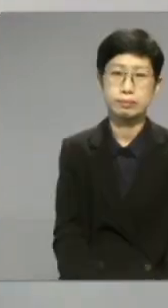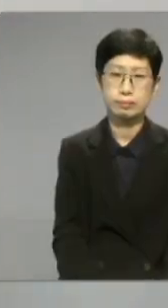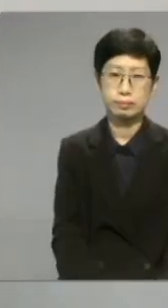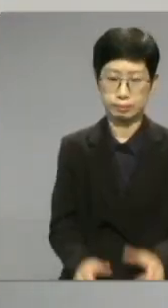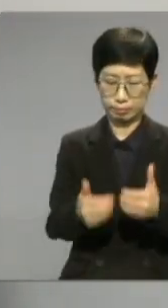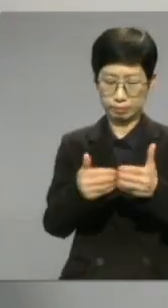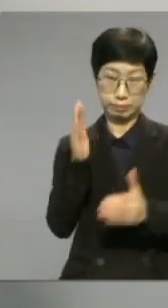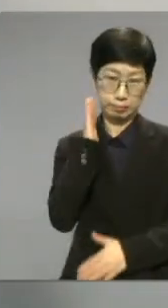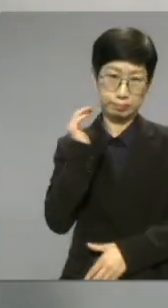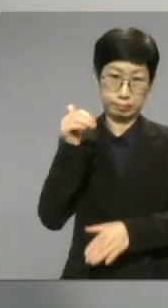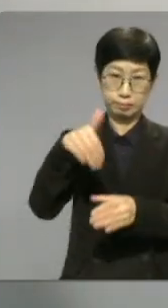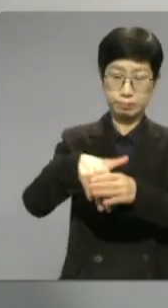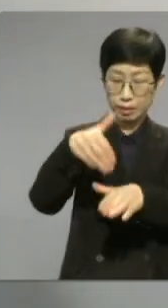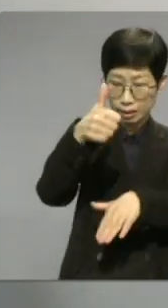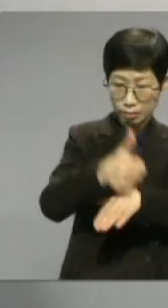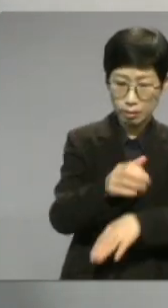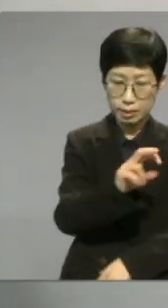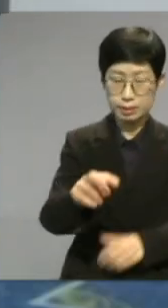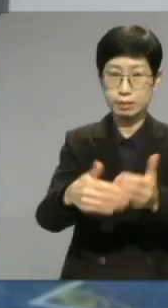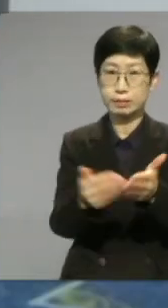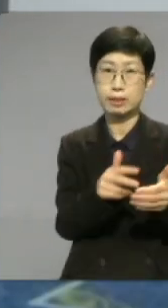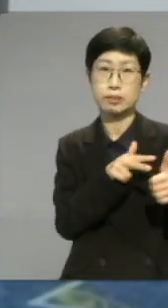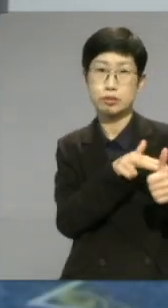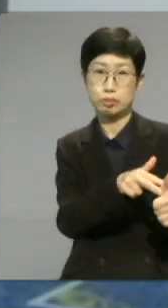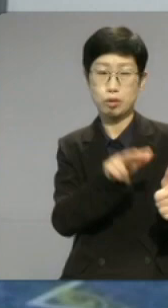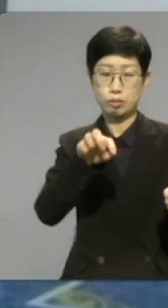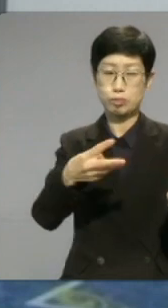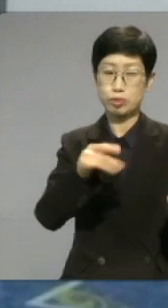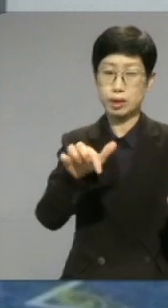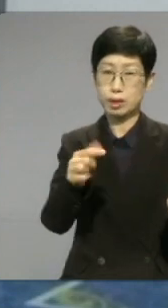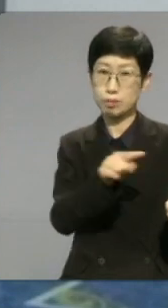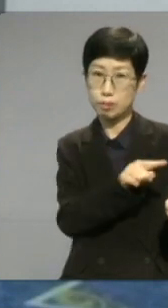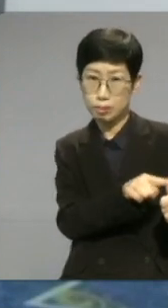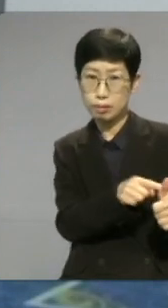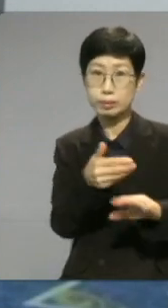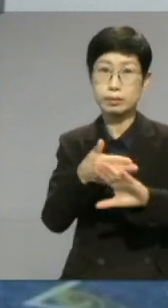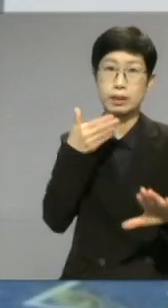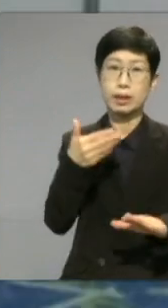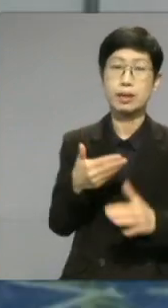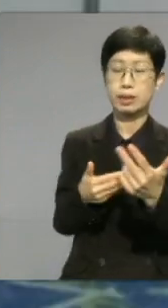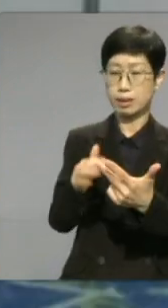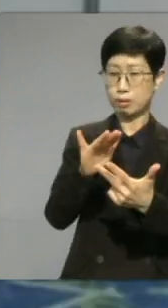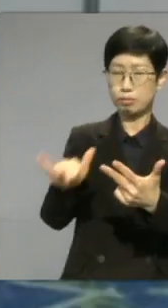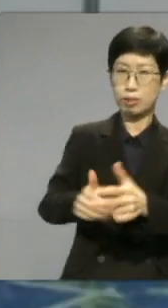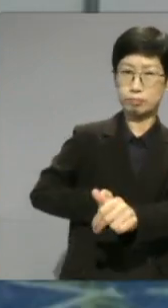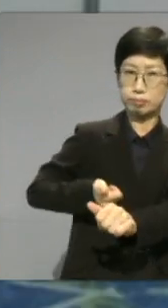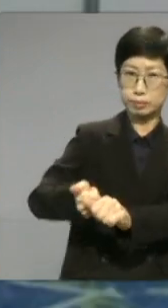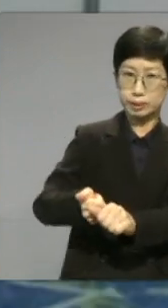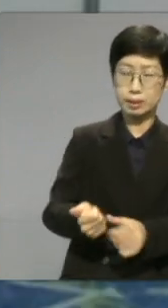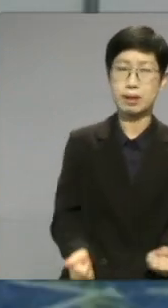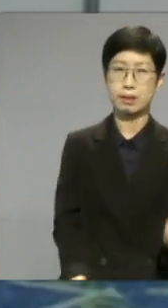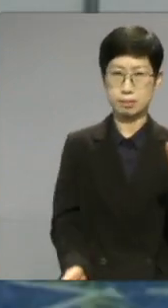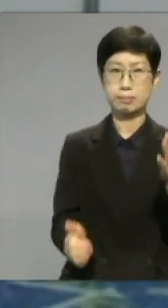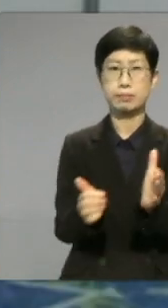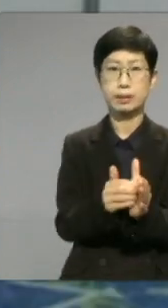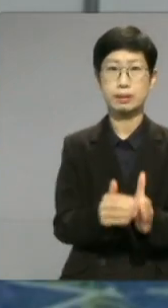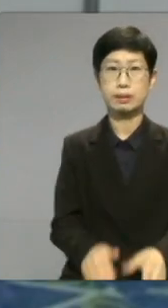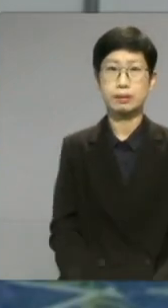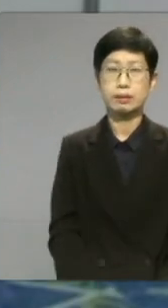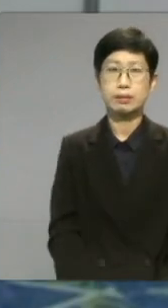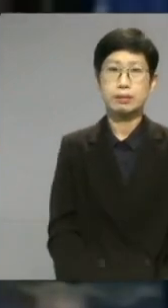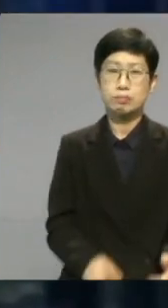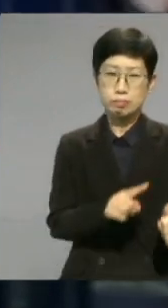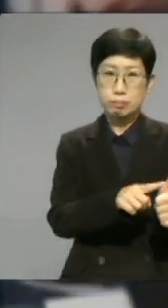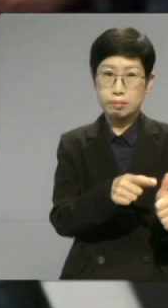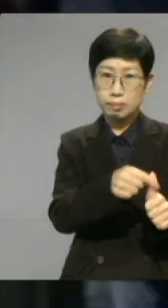파나마 대선에서 야당 후보인 호세 라울 물리노가 다른 7명의 후보를 여유 있게 제치며 당선됐습니다. 물리노의